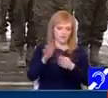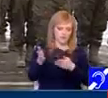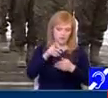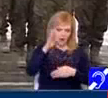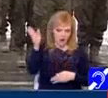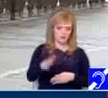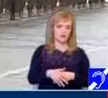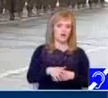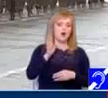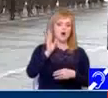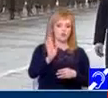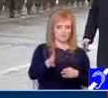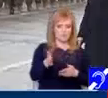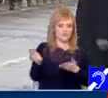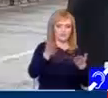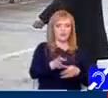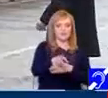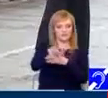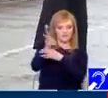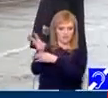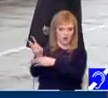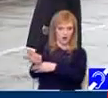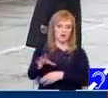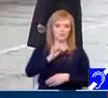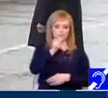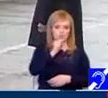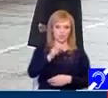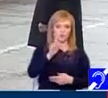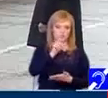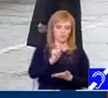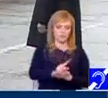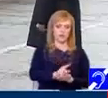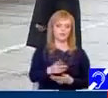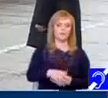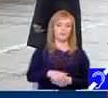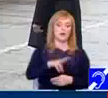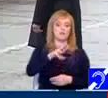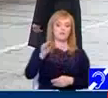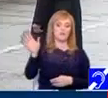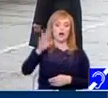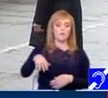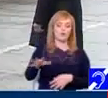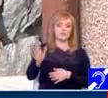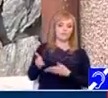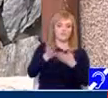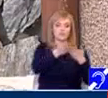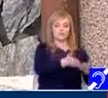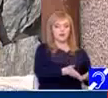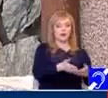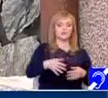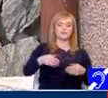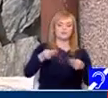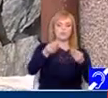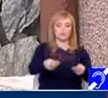din Chișinău și va fi urmată de un briefing de presă susținut de cei doi miniștri. Ulterior, Mihai Fifor va depune o coroană de flori la monumentul lui